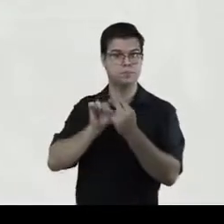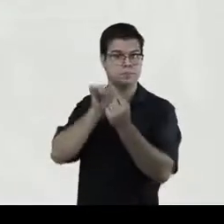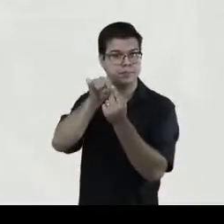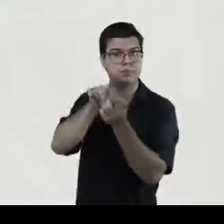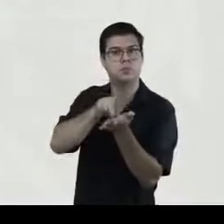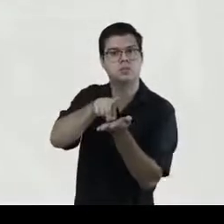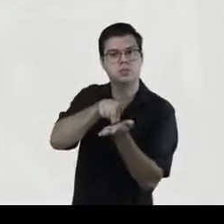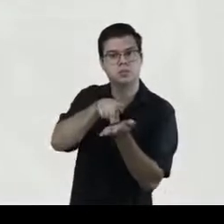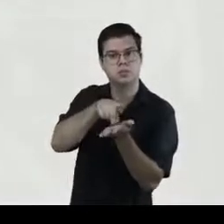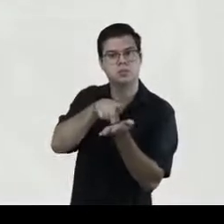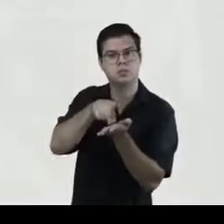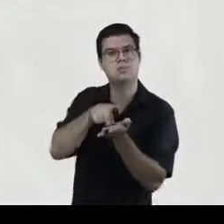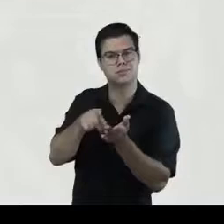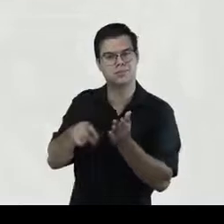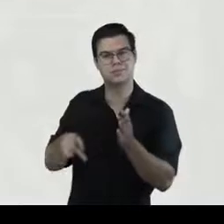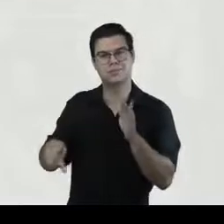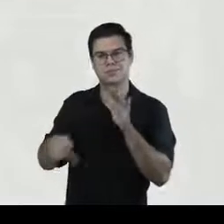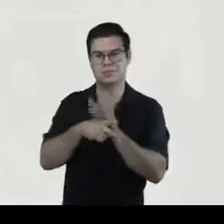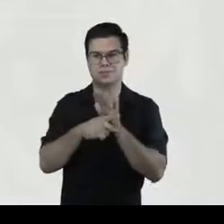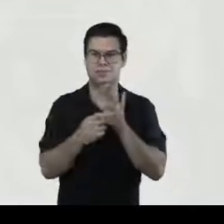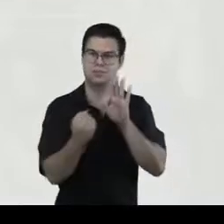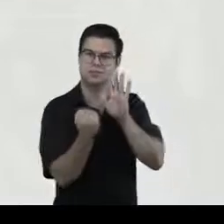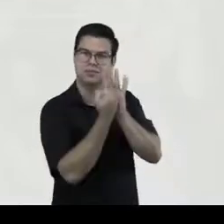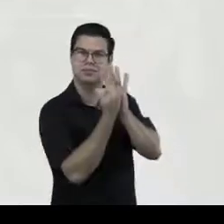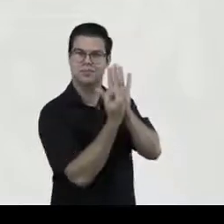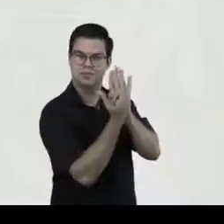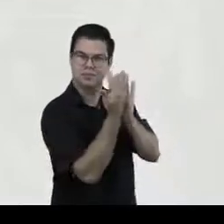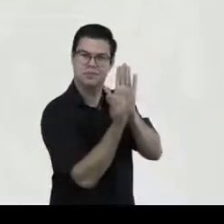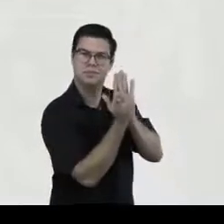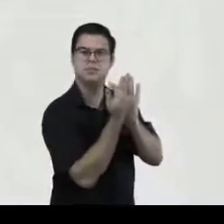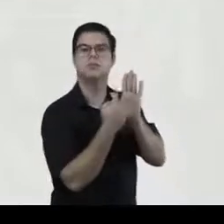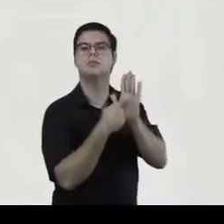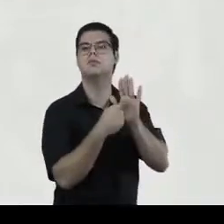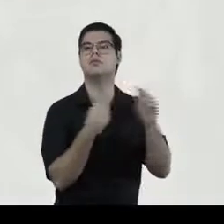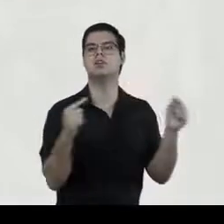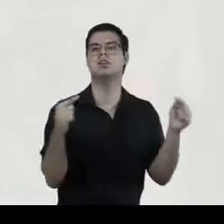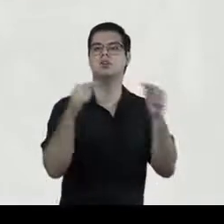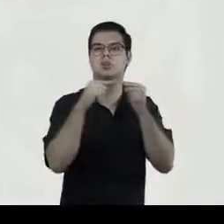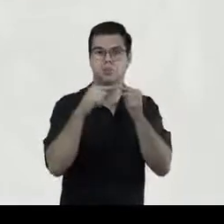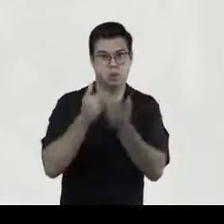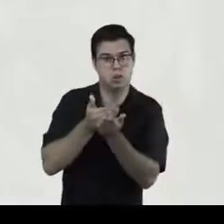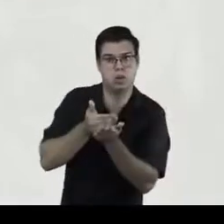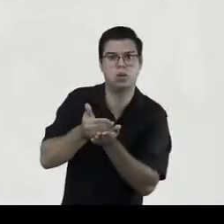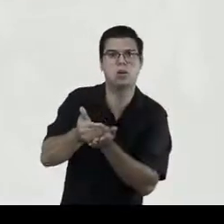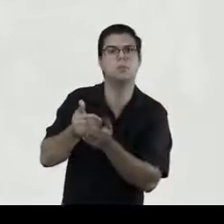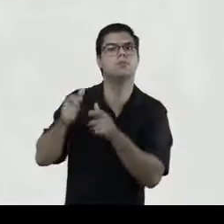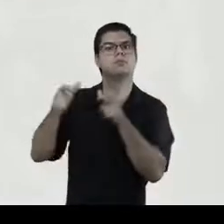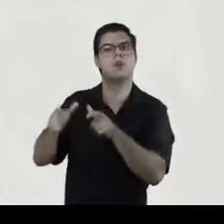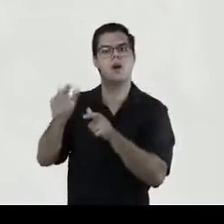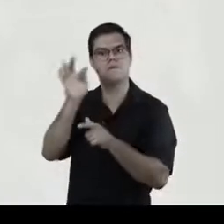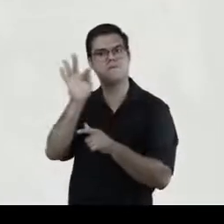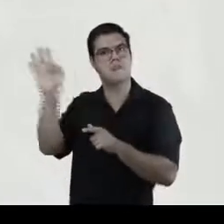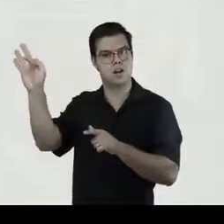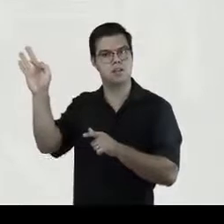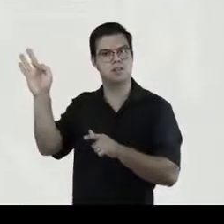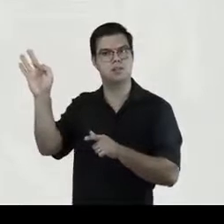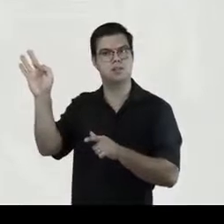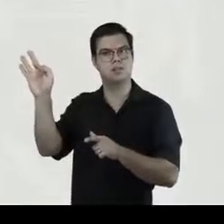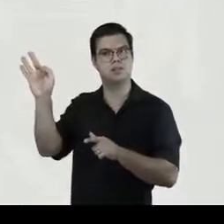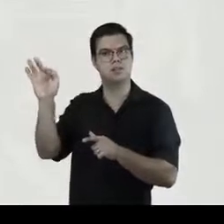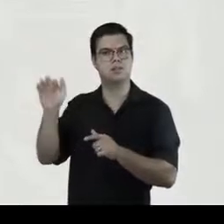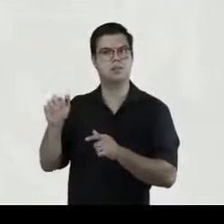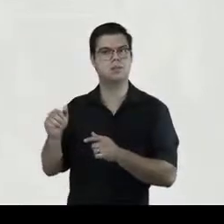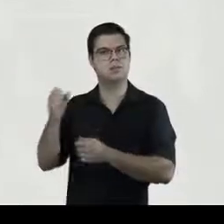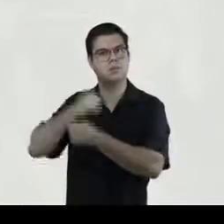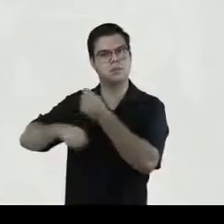ce type d'indication n'a été introduit en France que par un édit royal de 1739. Avant, ce type